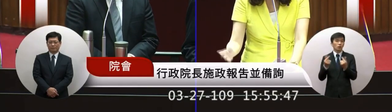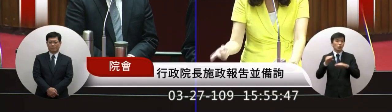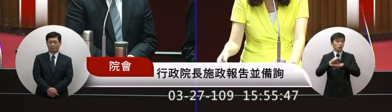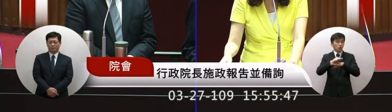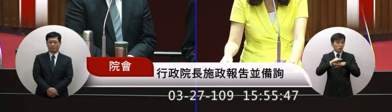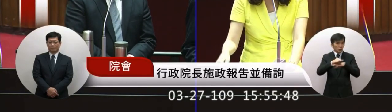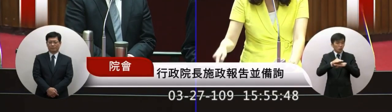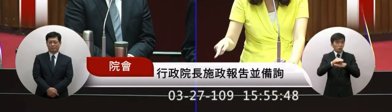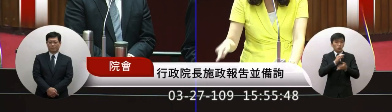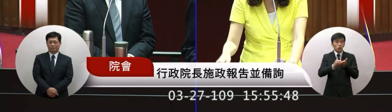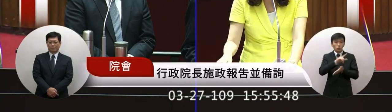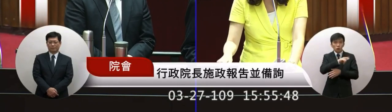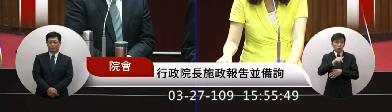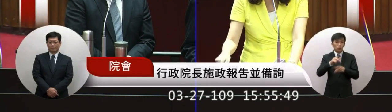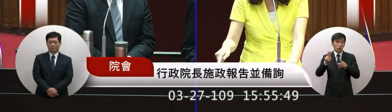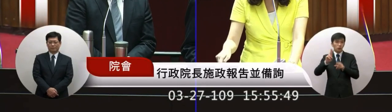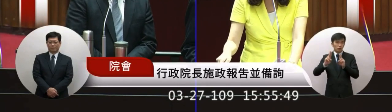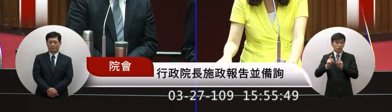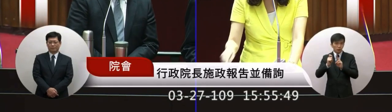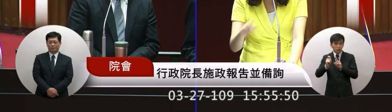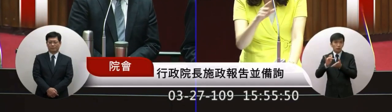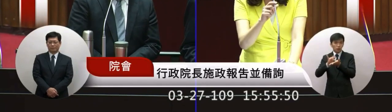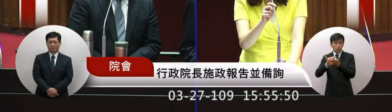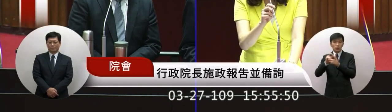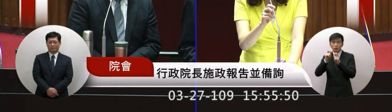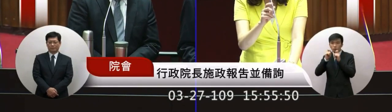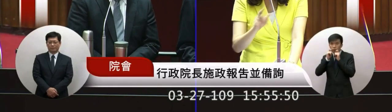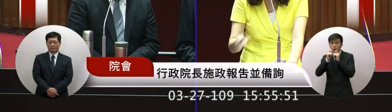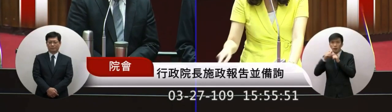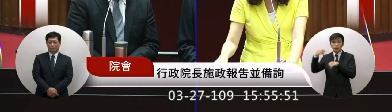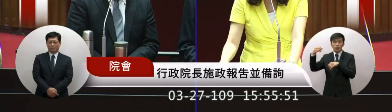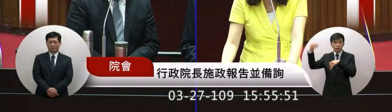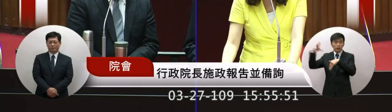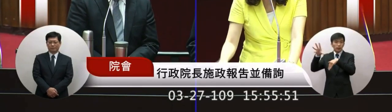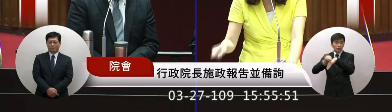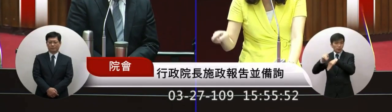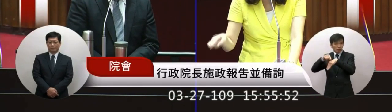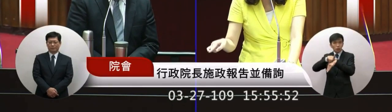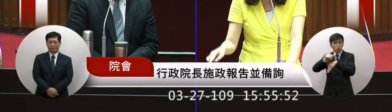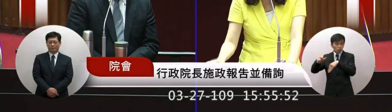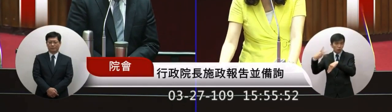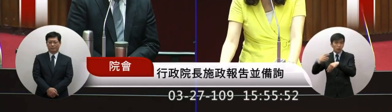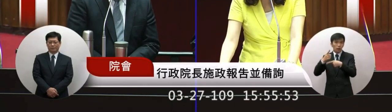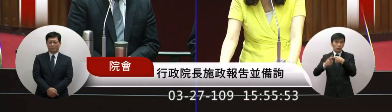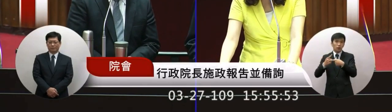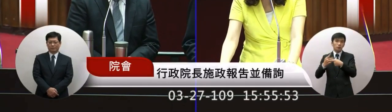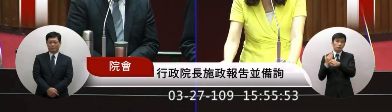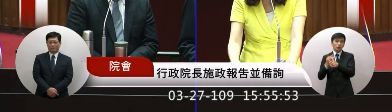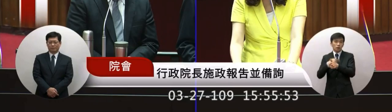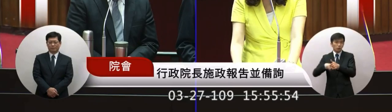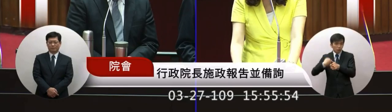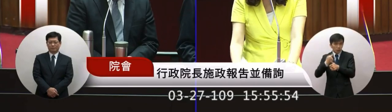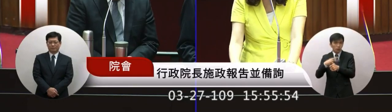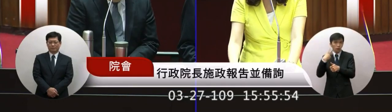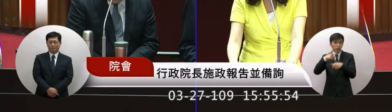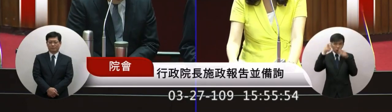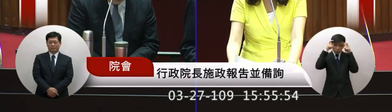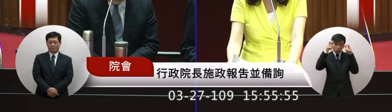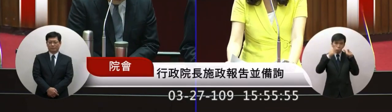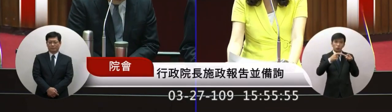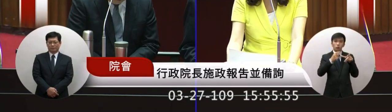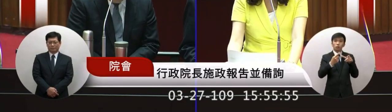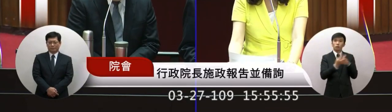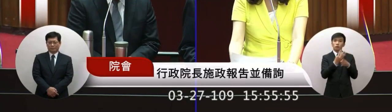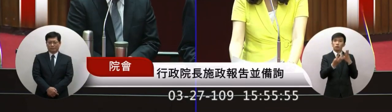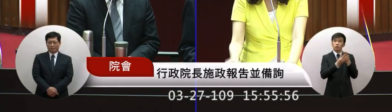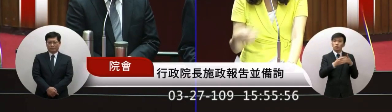配件，包括电子业、药品业、太阳能模组的零件、半导体的下游，以及高雄本州产业园区金属制造